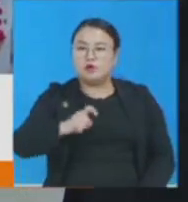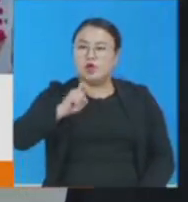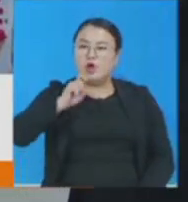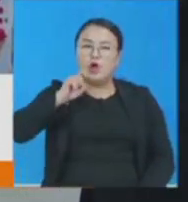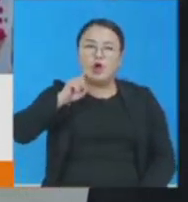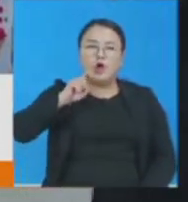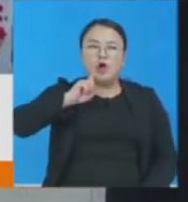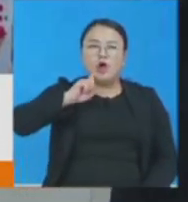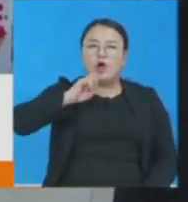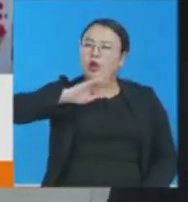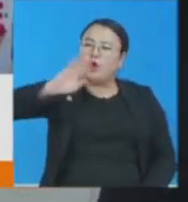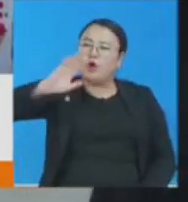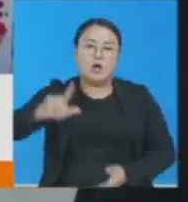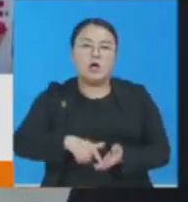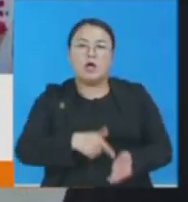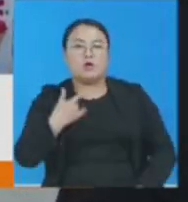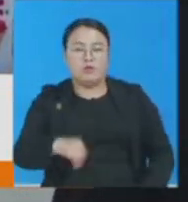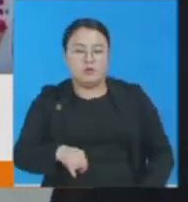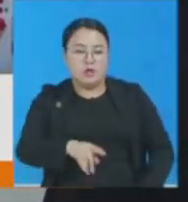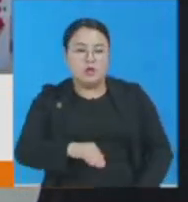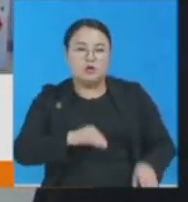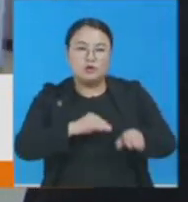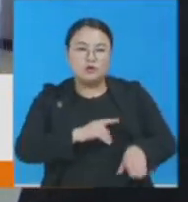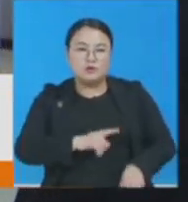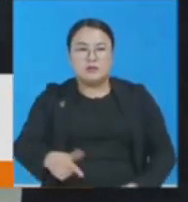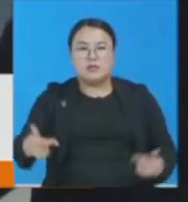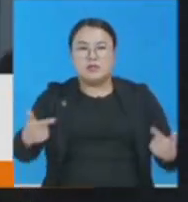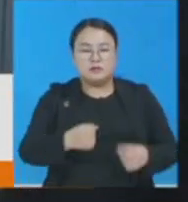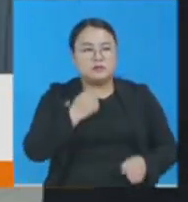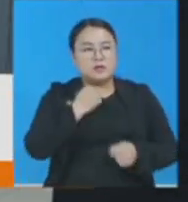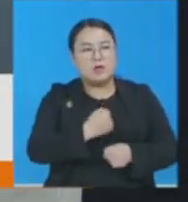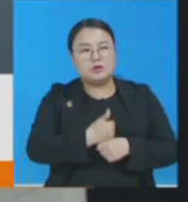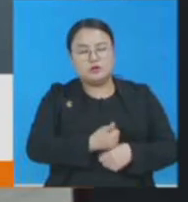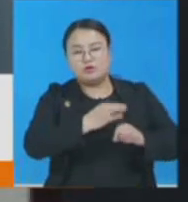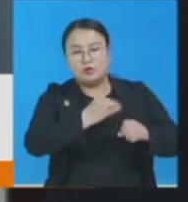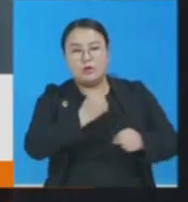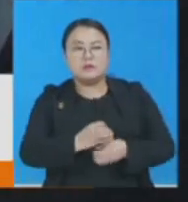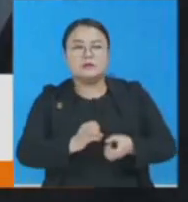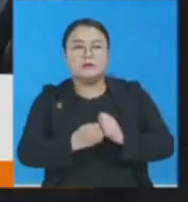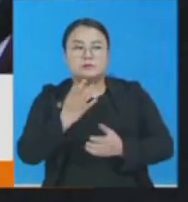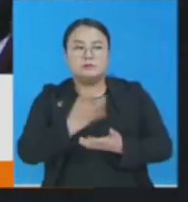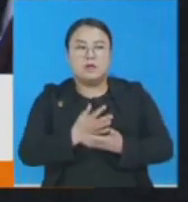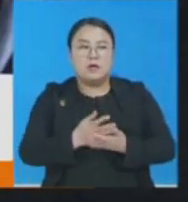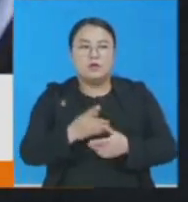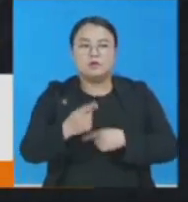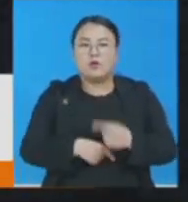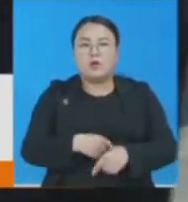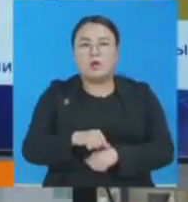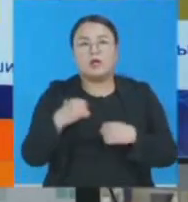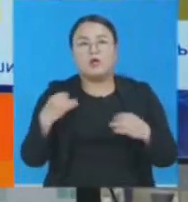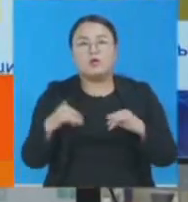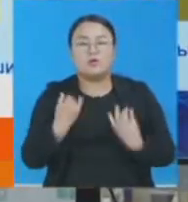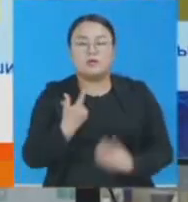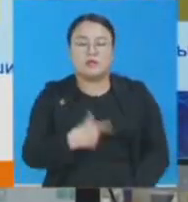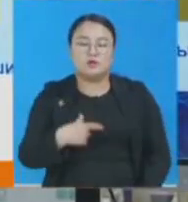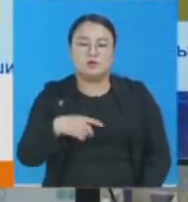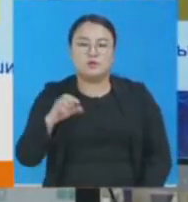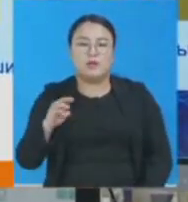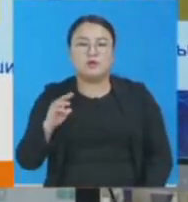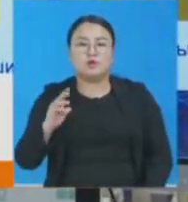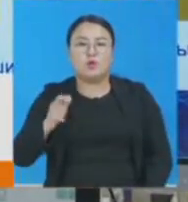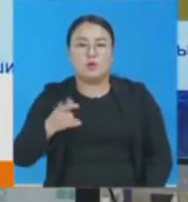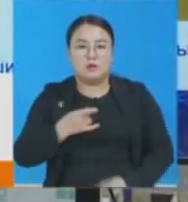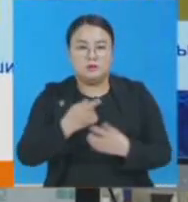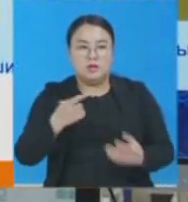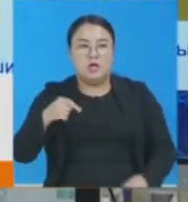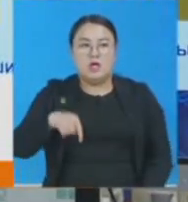шаардлагагүй боллоо. Үүнийг төвлөрөлт үгжирлийн эсрэг бодит шийдэл болж байна гэдгийг улсын хурлын гишүүн Батчугар онцоллоо. За энэ ондоо багтаагаад